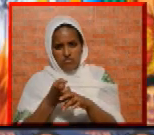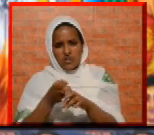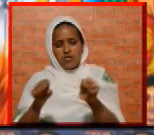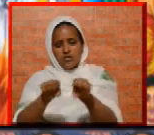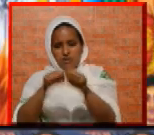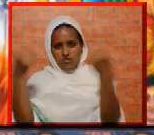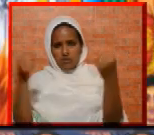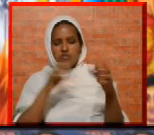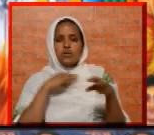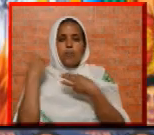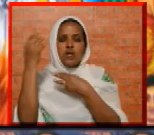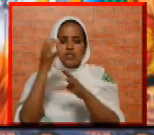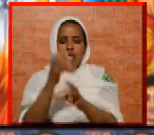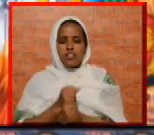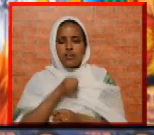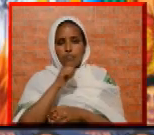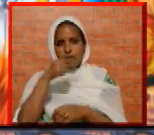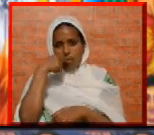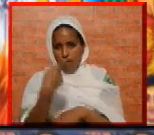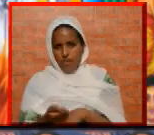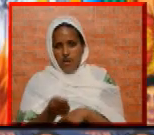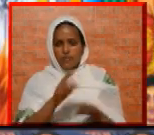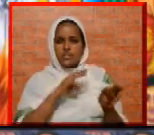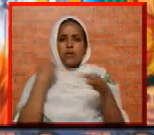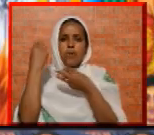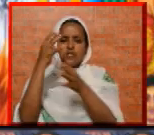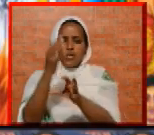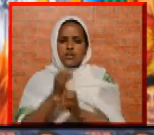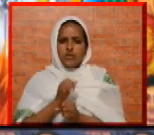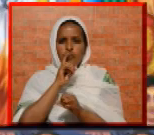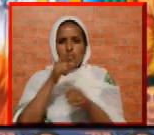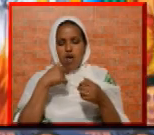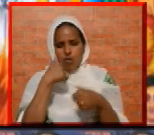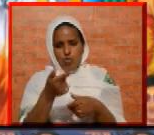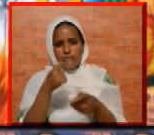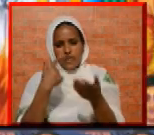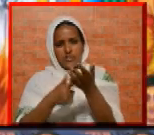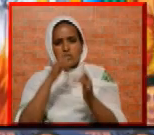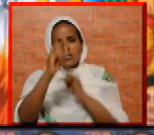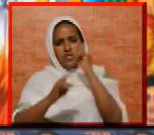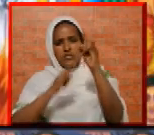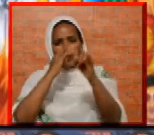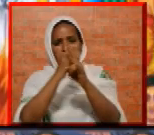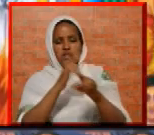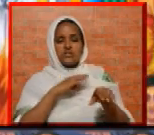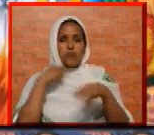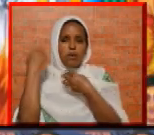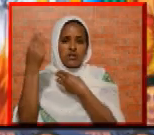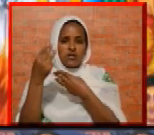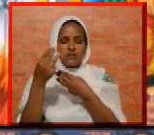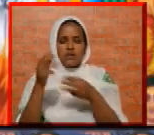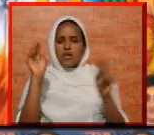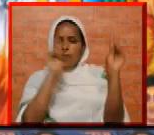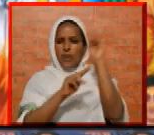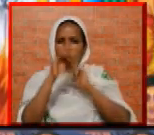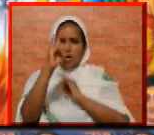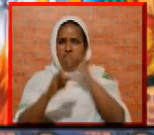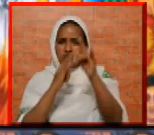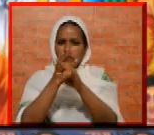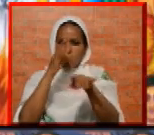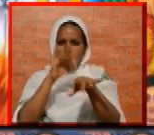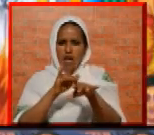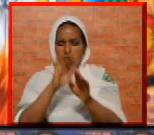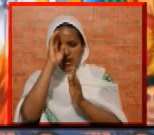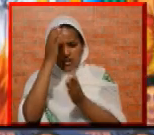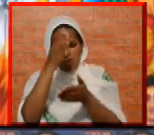የከበደው ቢሰደድ ሰማይትነትን አልተቀበለም አይባልም። ሰማይትነትን እየተቀበለ ነው ያለው። በዚህ ዘመነ ሰማይታት አሰቃቂ በሆነ የመከራ